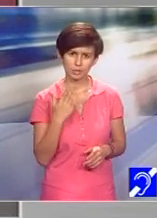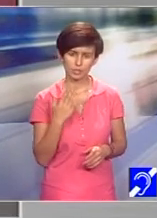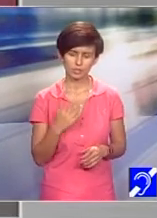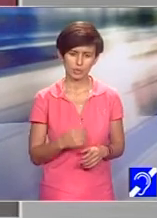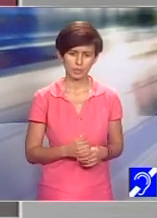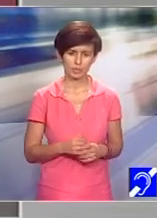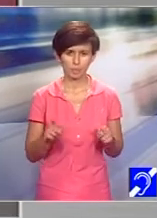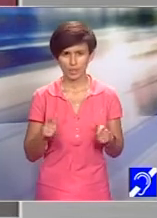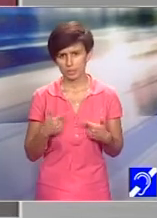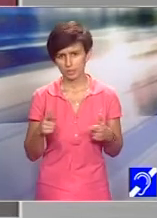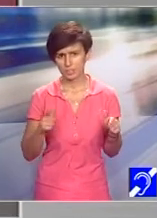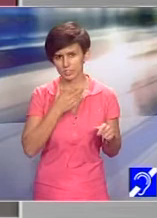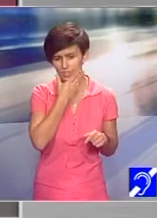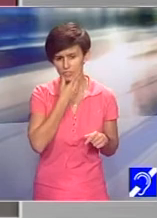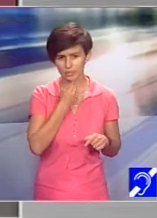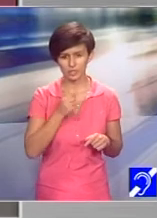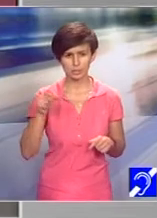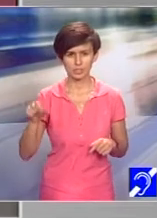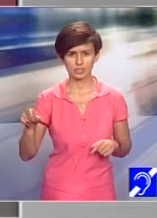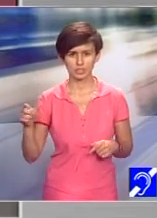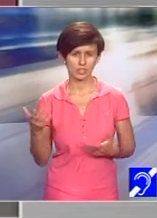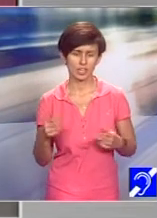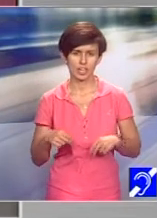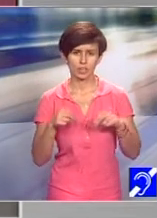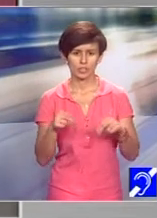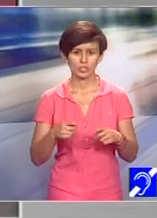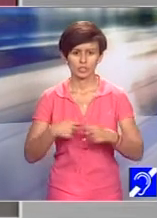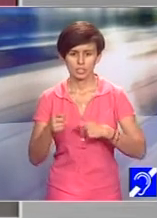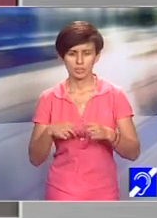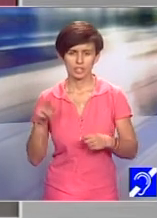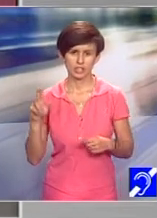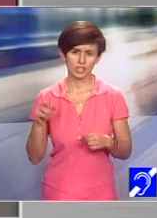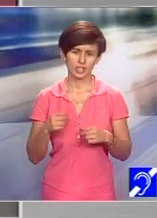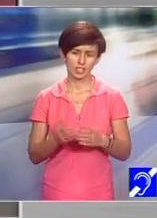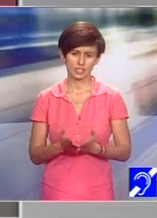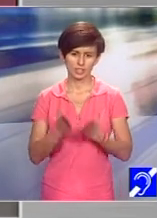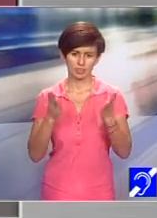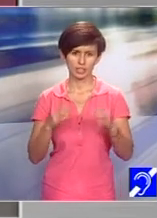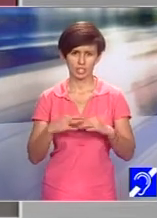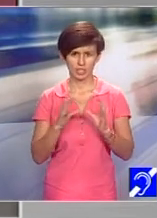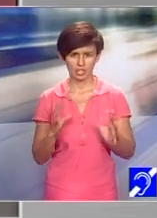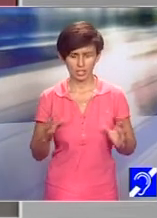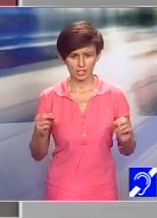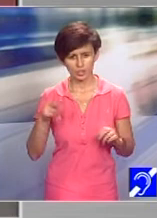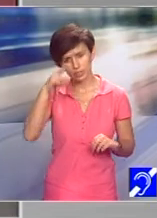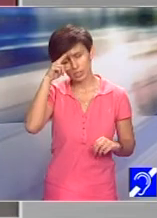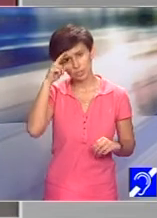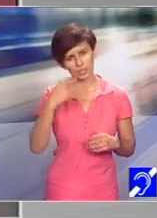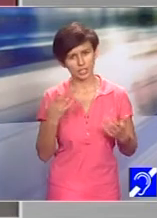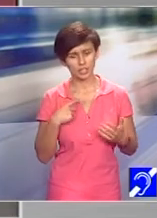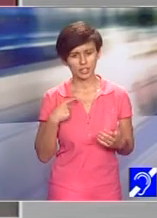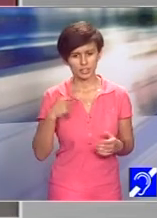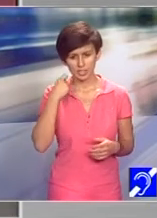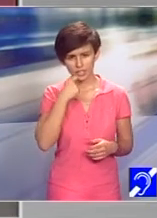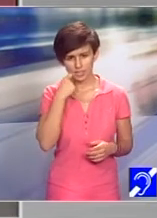frumoase celor care au ajuns deja în Piața Unirii la sărbătoarea româno-germană care are loc zilele acestea la Cluj-Napoca. Dacă nu ați